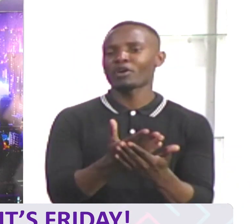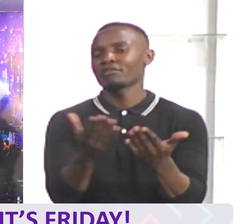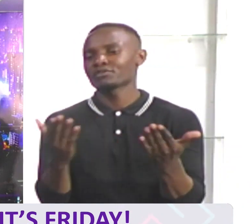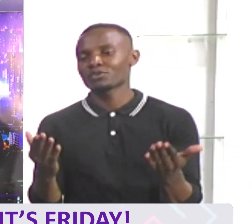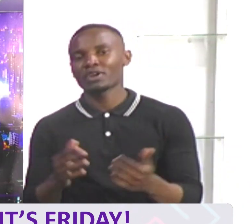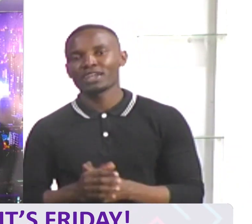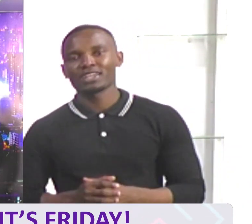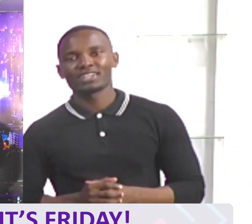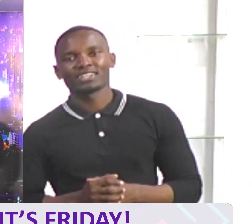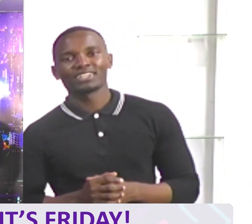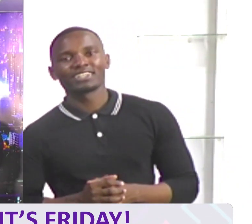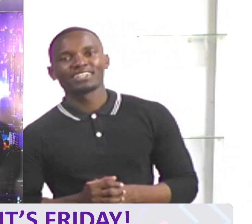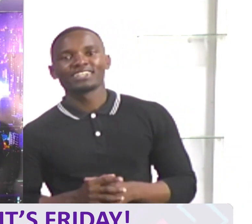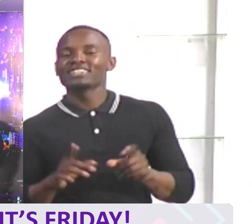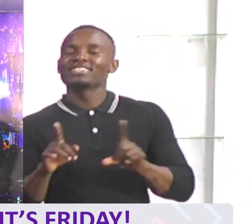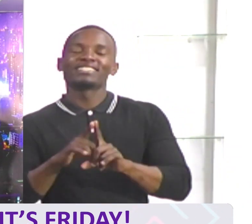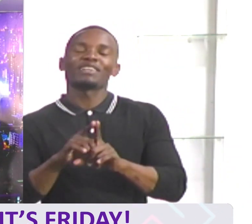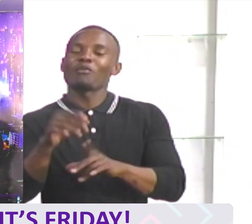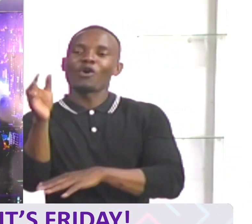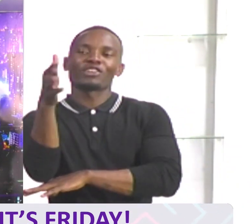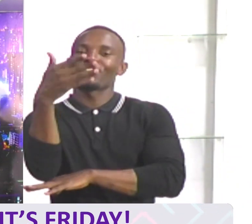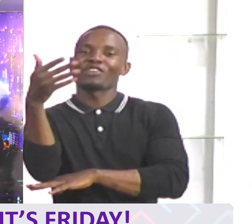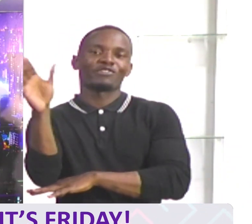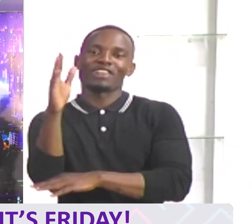ujaribu jikotu pale kwa post.